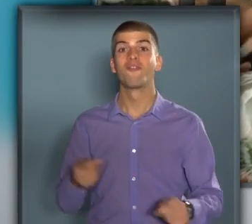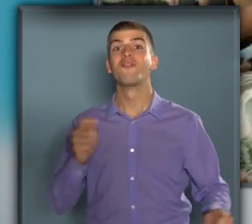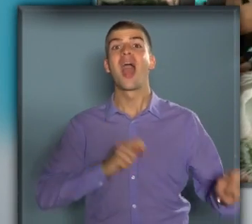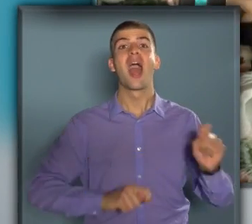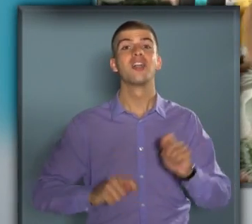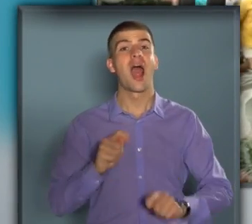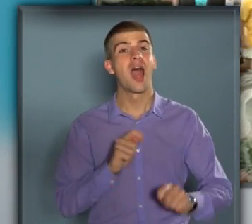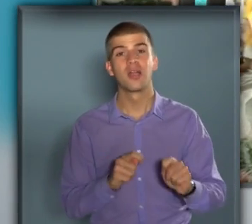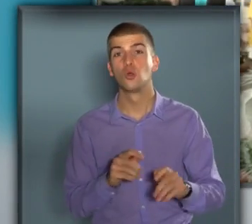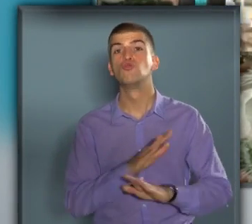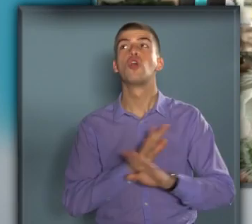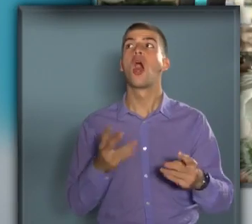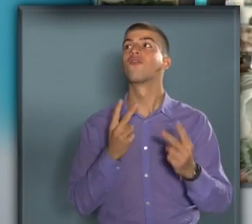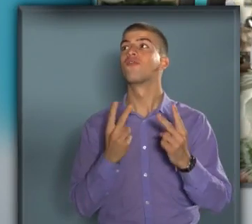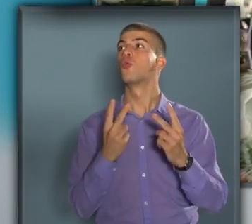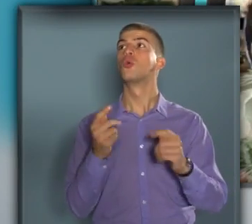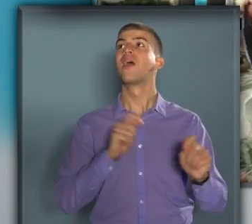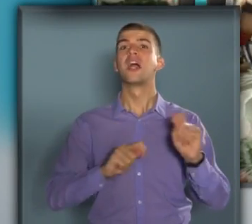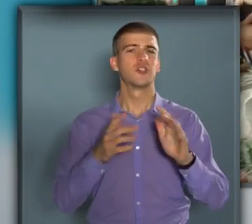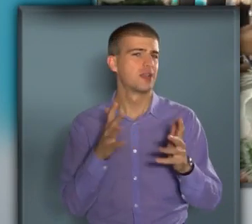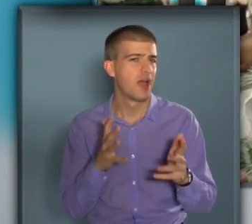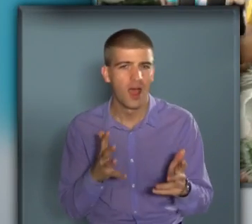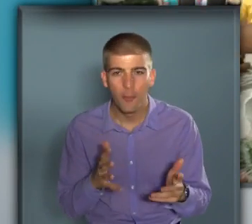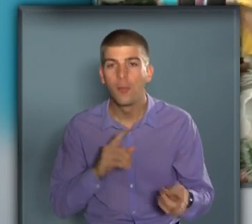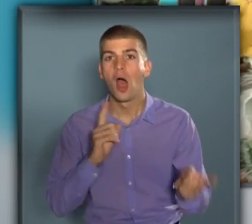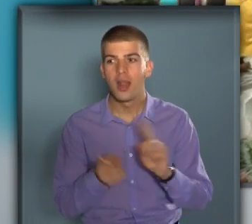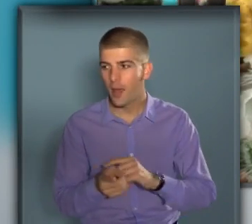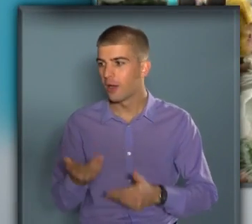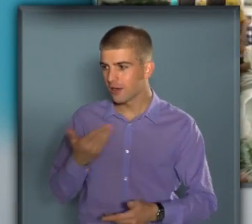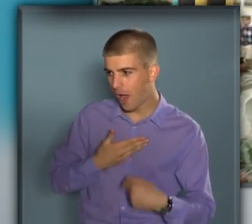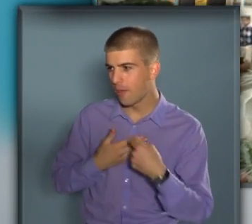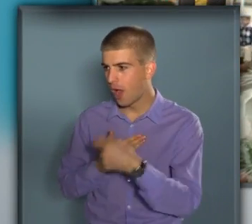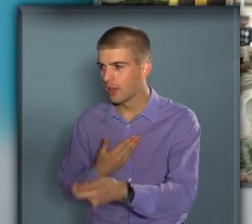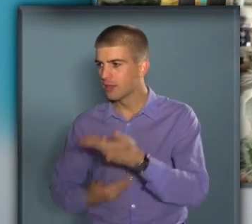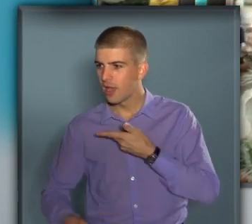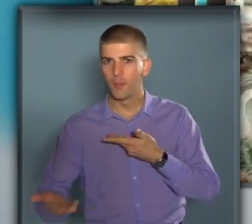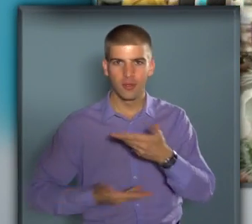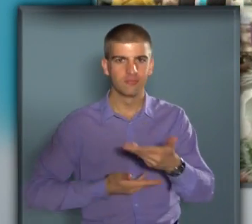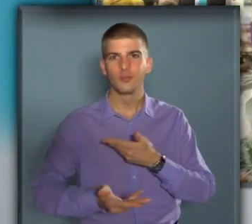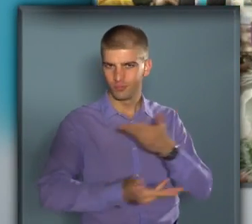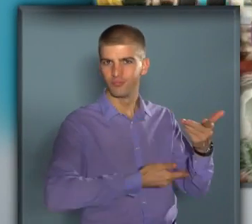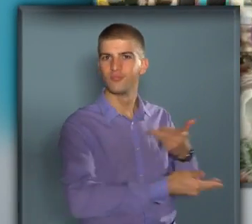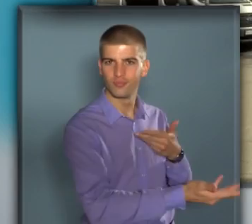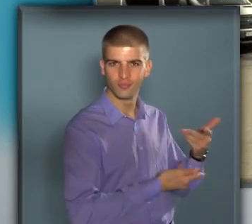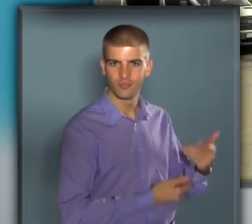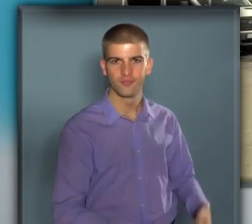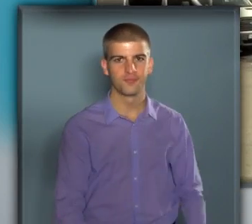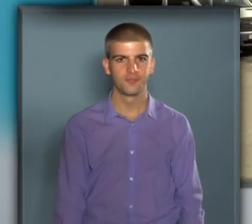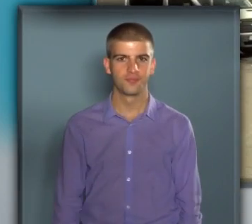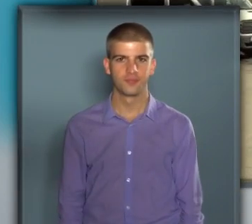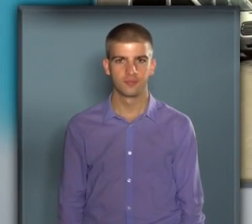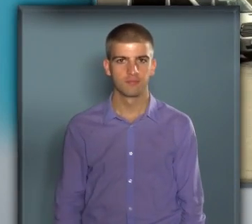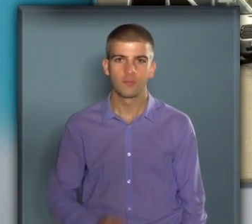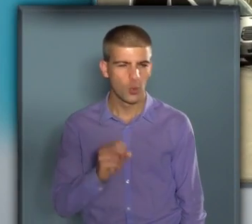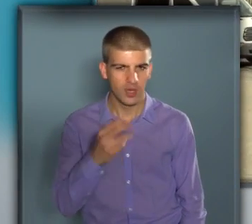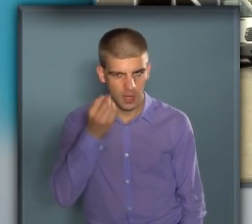az, hogy vásárolni járjanak az emberek csak vásárolni, hanem az, hogy kapunk is valamit, és adunk is valamit cserébe. És akkor